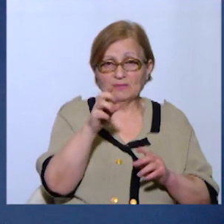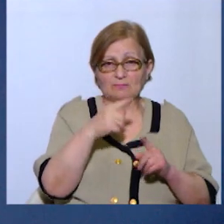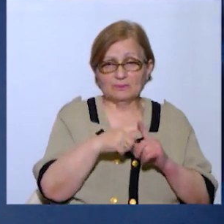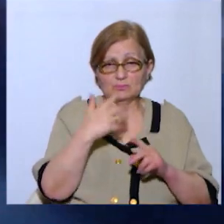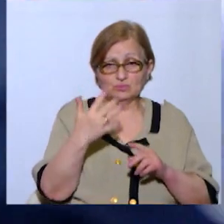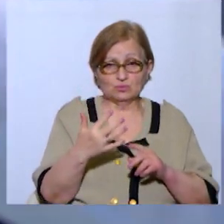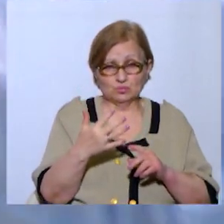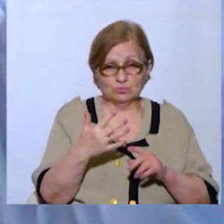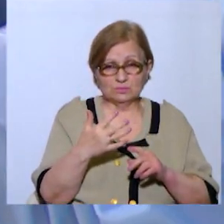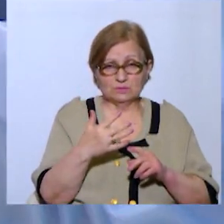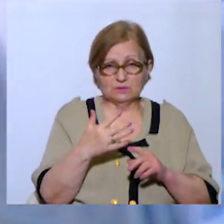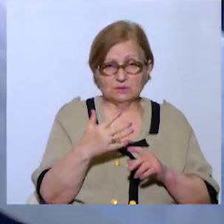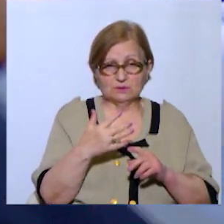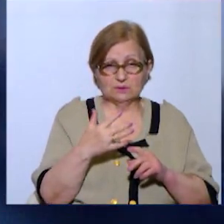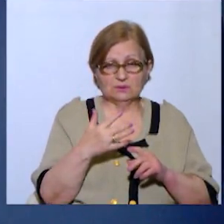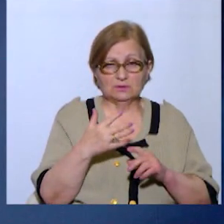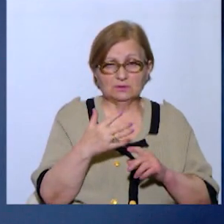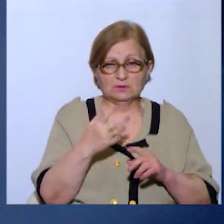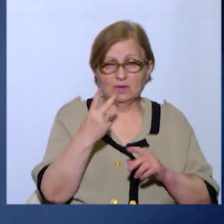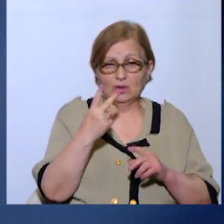5 ეს არის